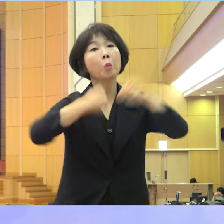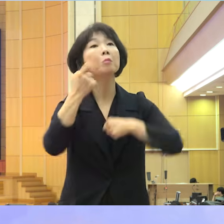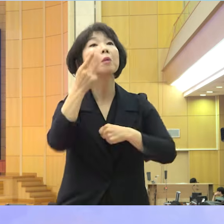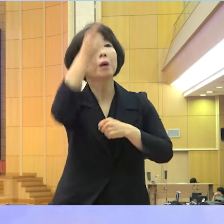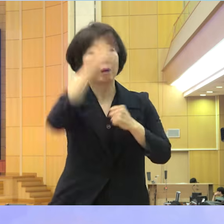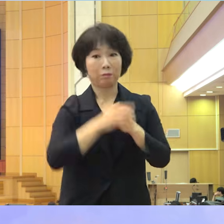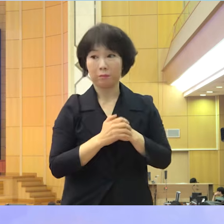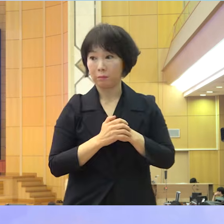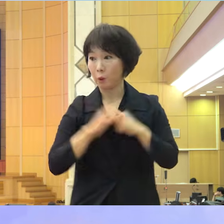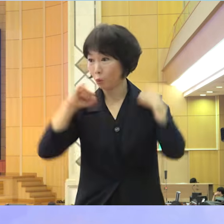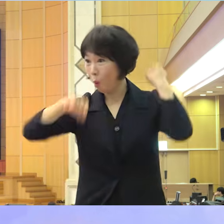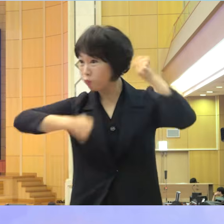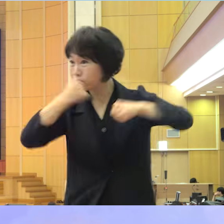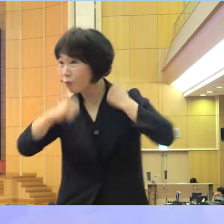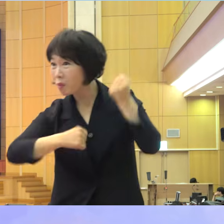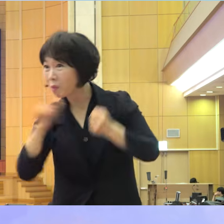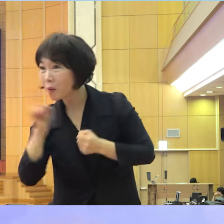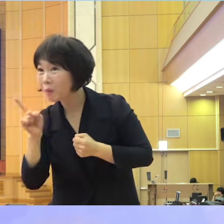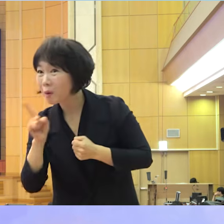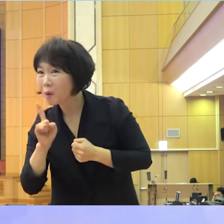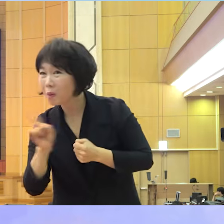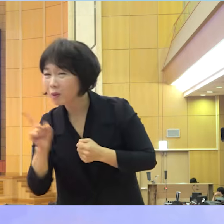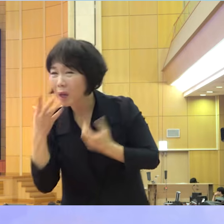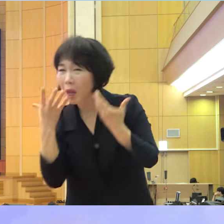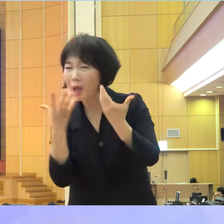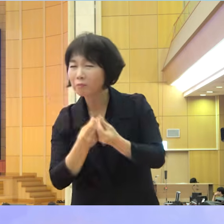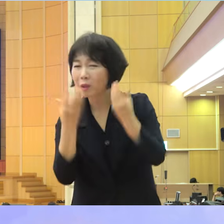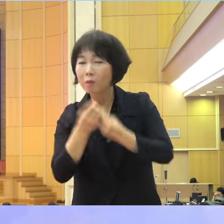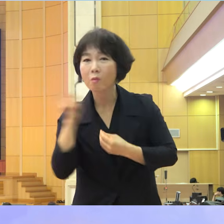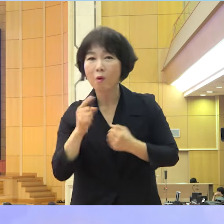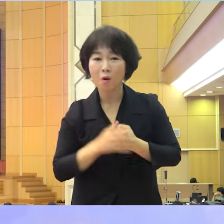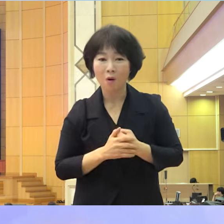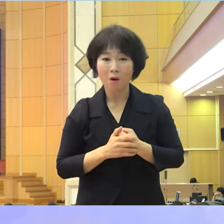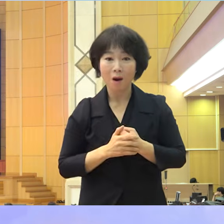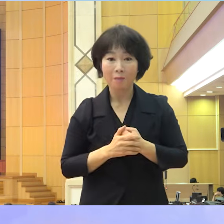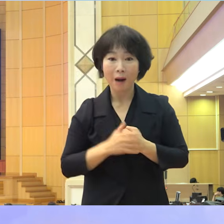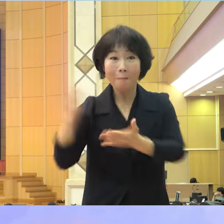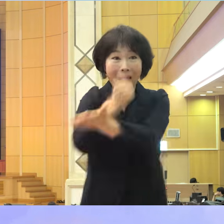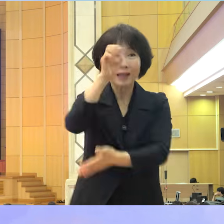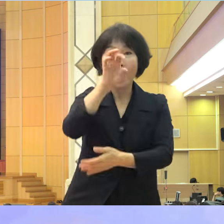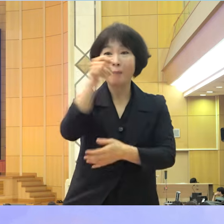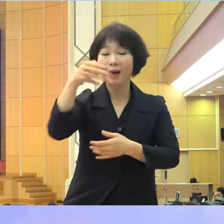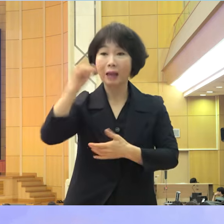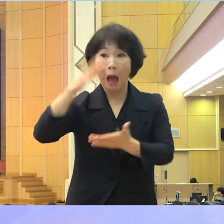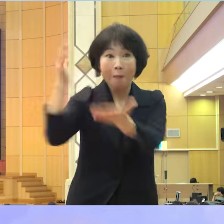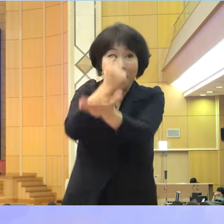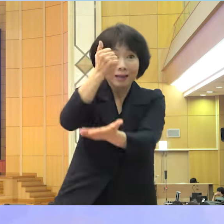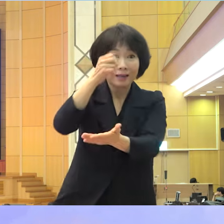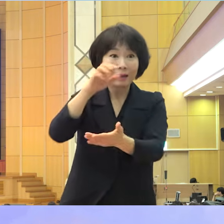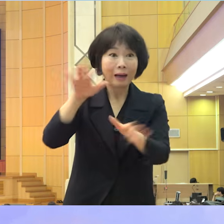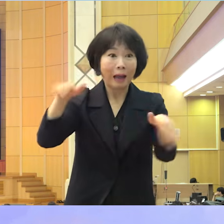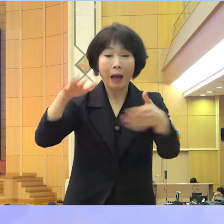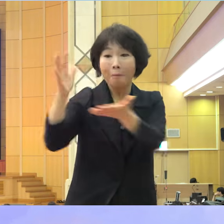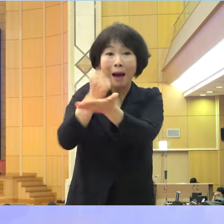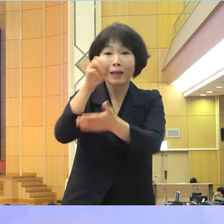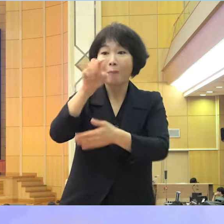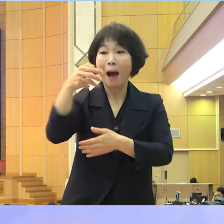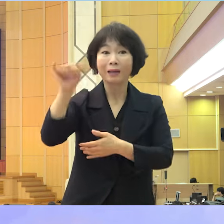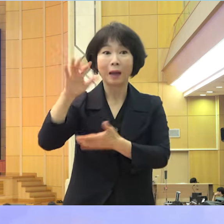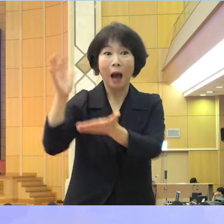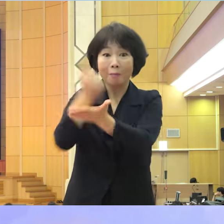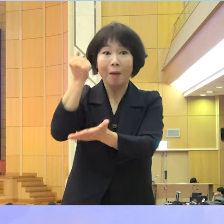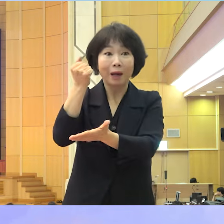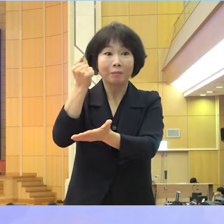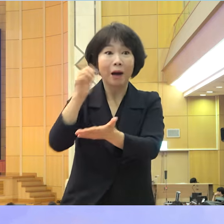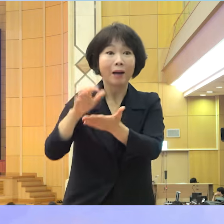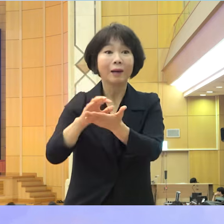동물도 예를 들어서 뭐라고 해야 됩니까? 파리라고 할까요? 그럼 파리가 있어요. 그러면